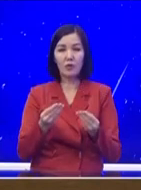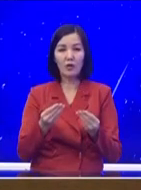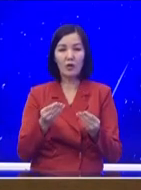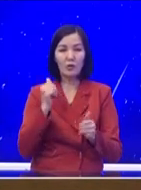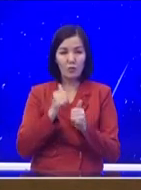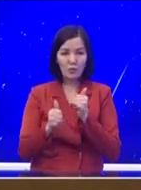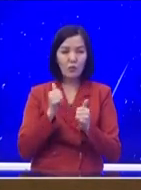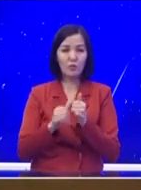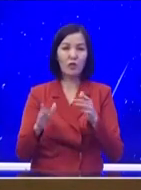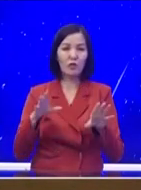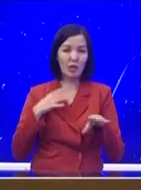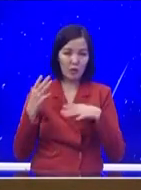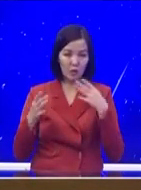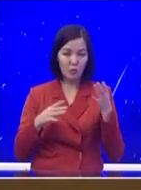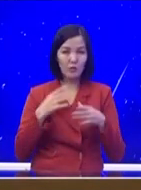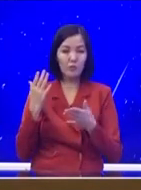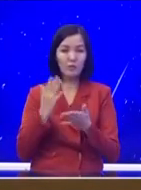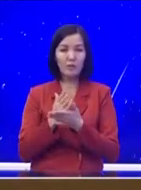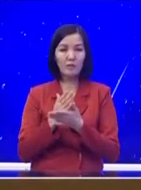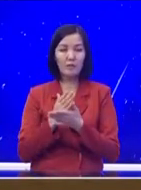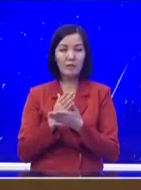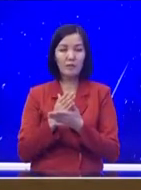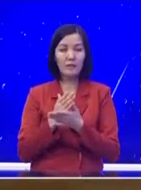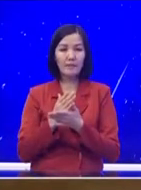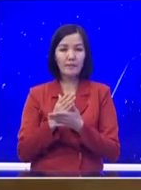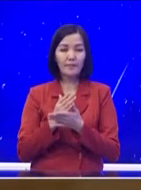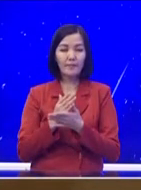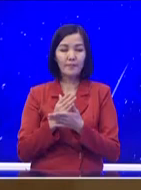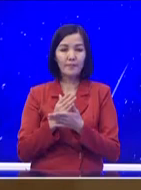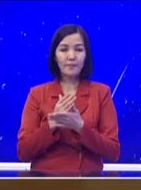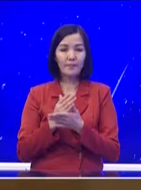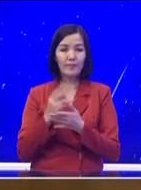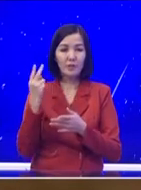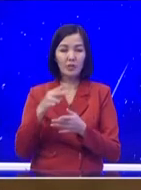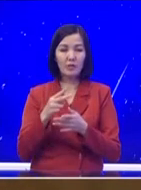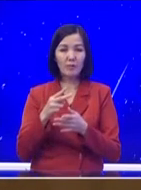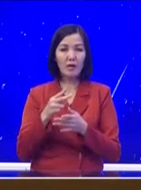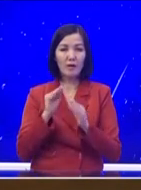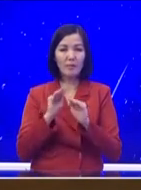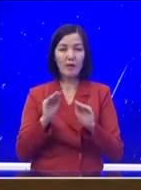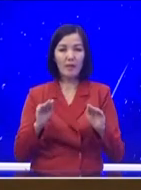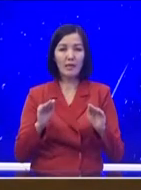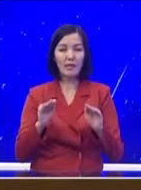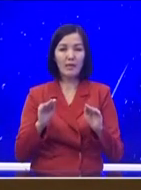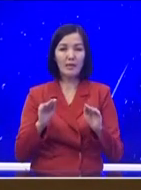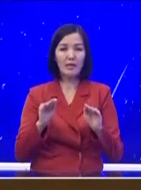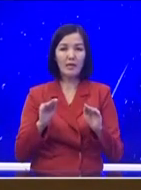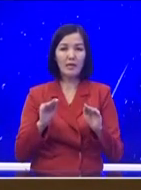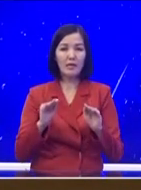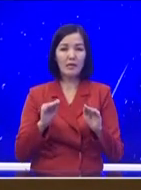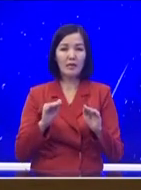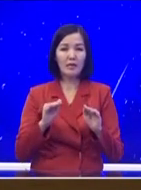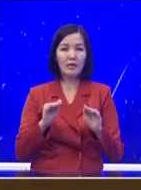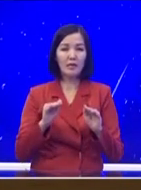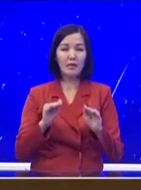жаттығу үстіндеміз. Оған арнайы оқу жаттығу жиын өтіп жатыр. 20-ға жуық шәкірт қазір сол гимназиядаға